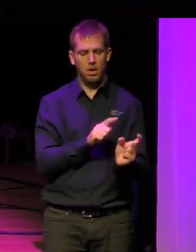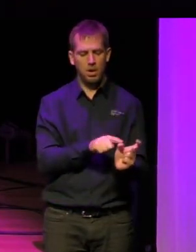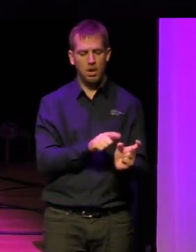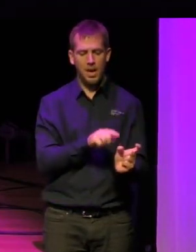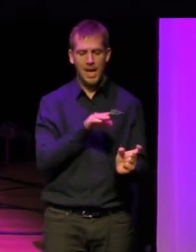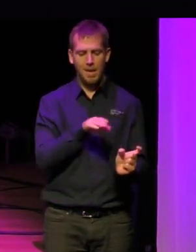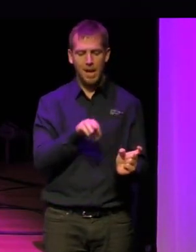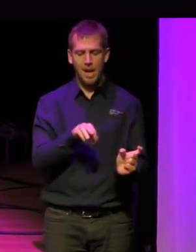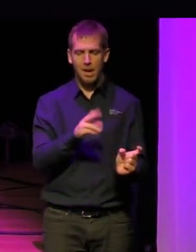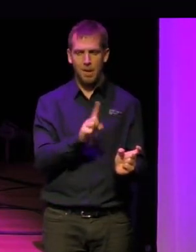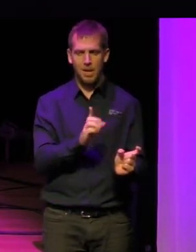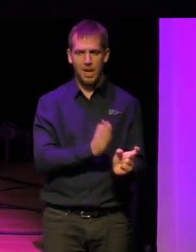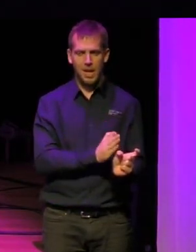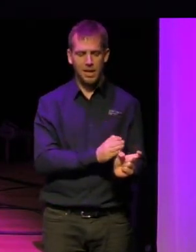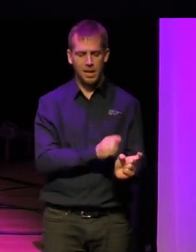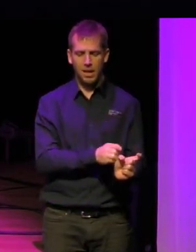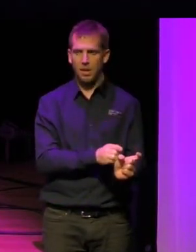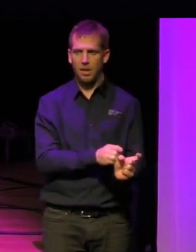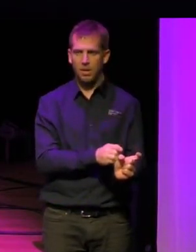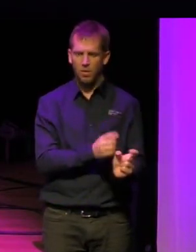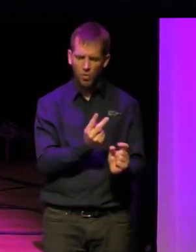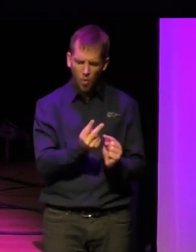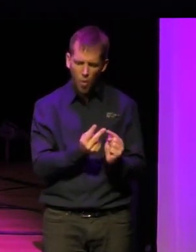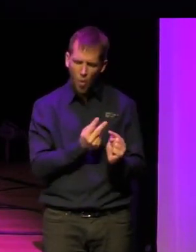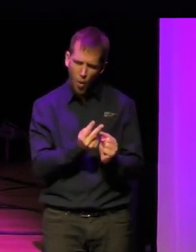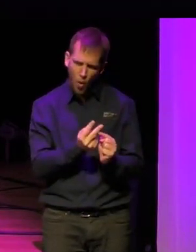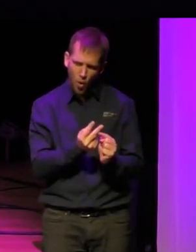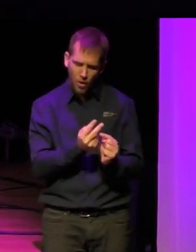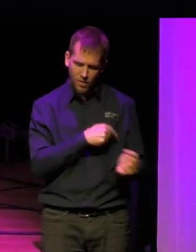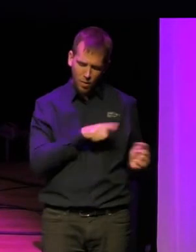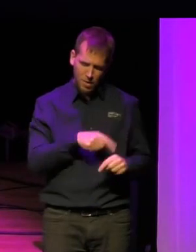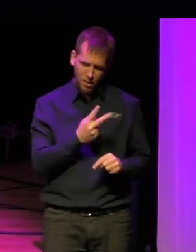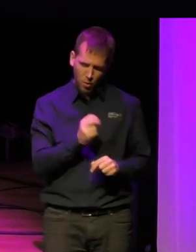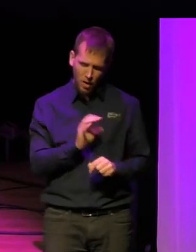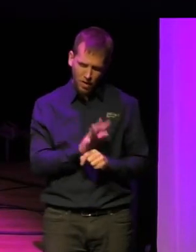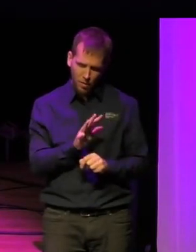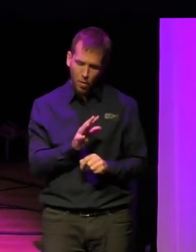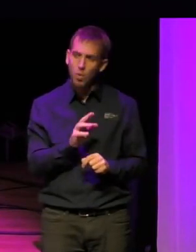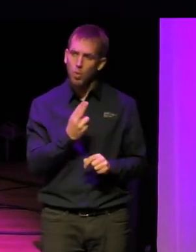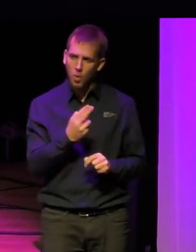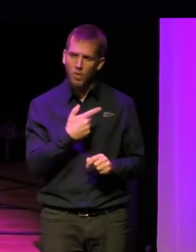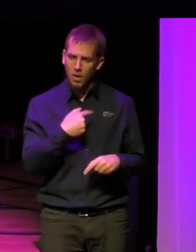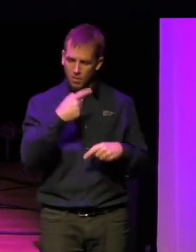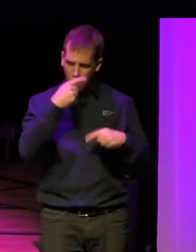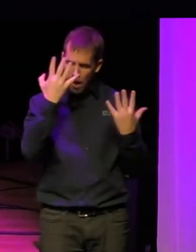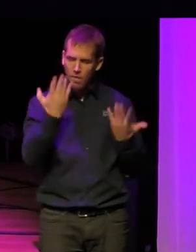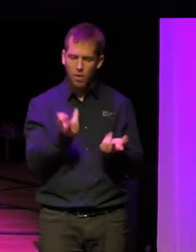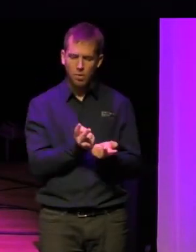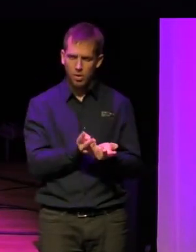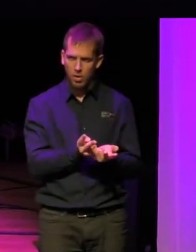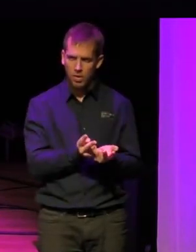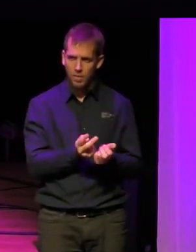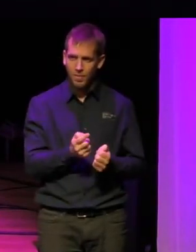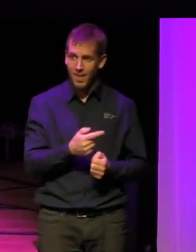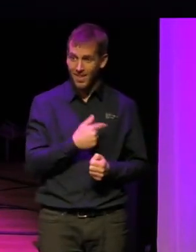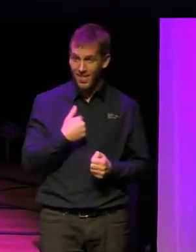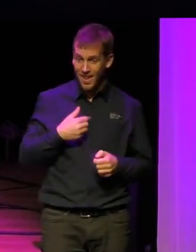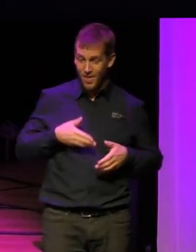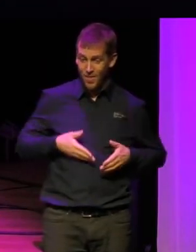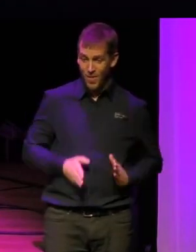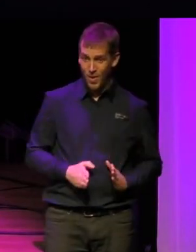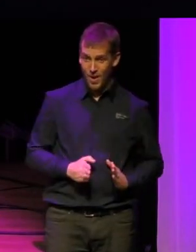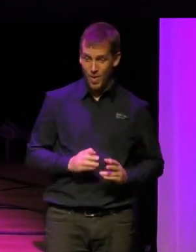är bara sedan 2015 kom vi till Sverige. Och nu är vi födda på nytt. Vi är bara 2 år